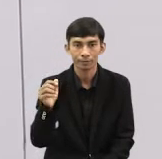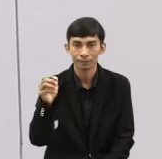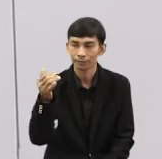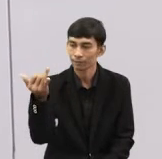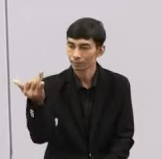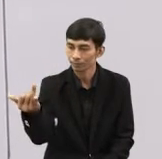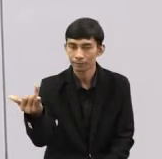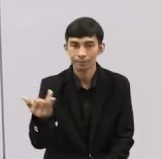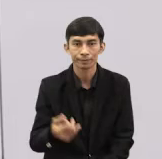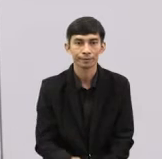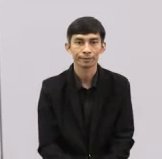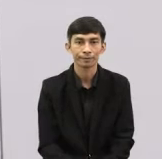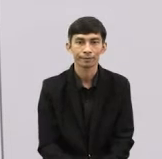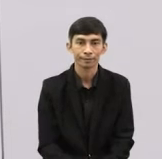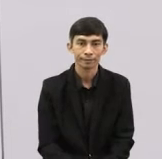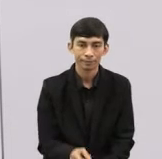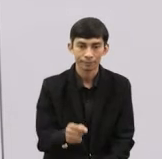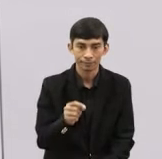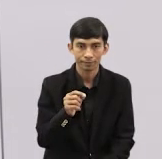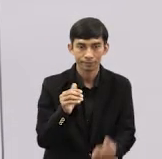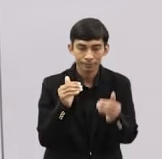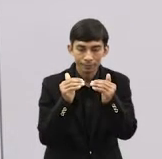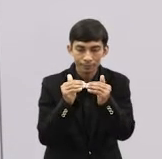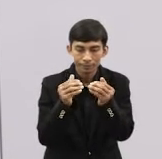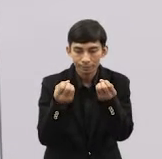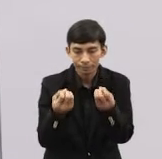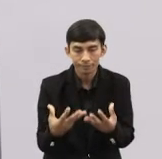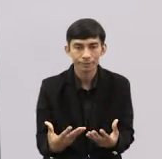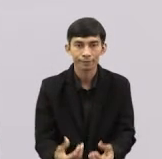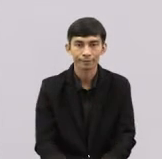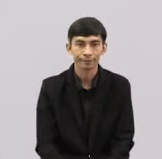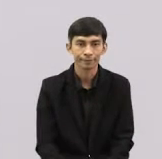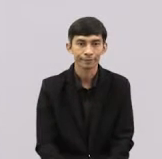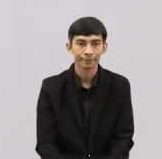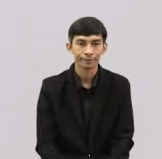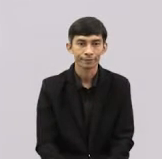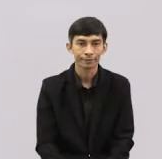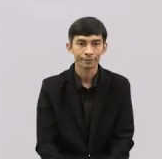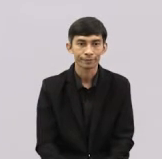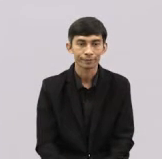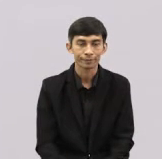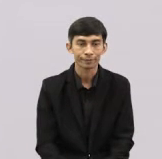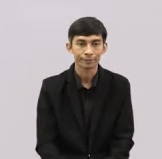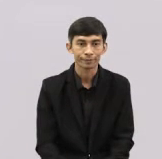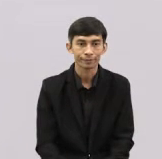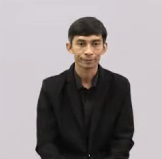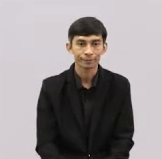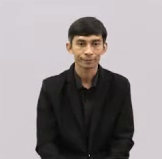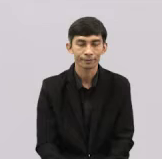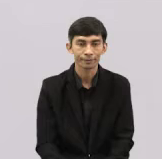muối trời rằm bỉ tài xma nâng phần màn